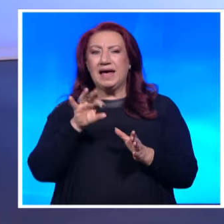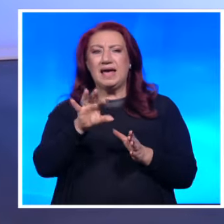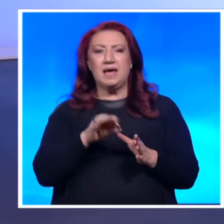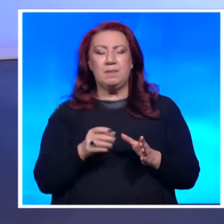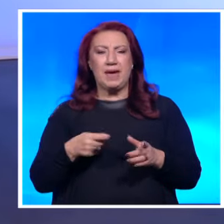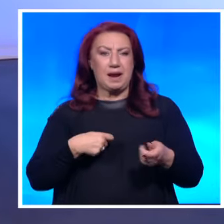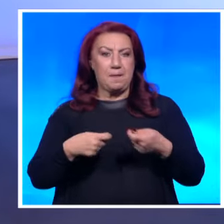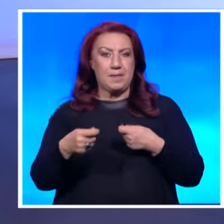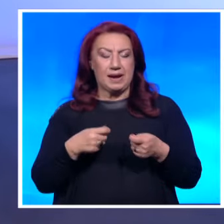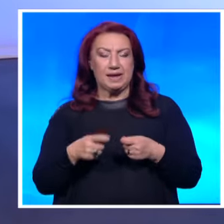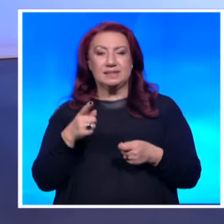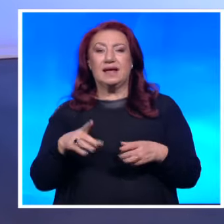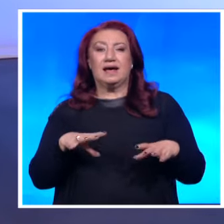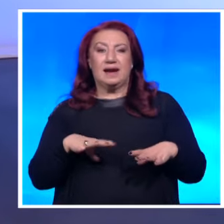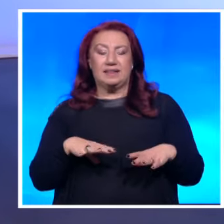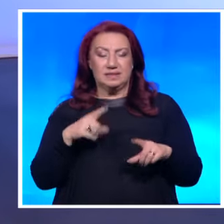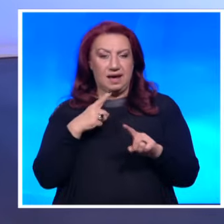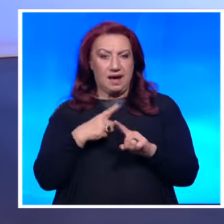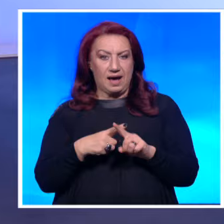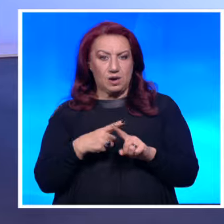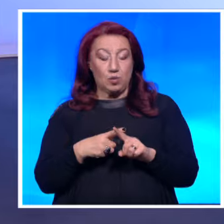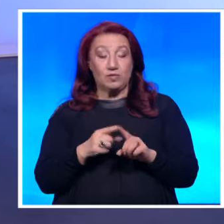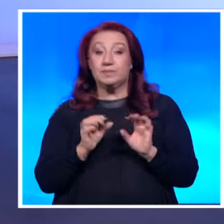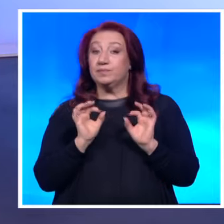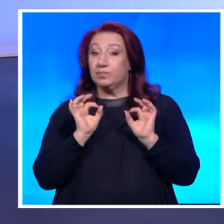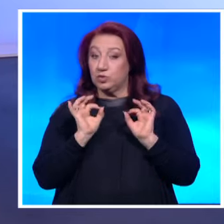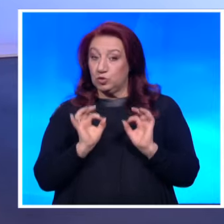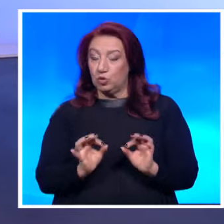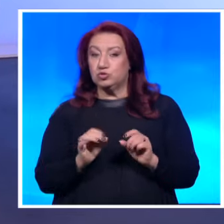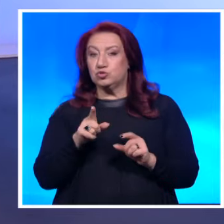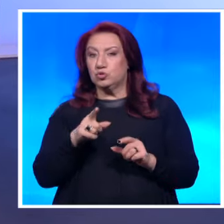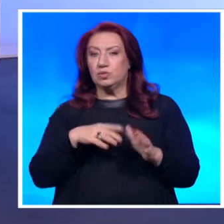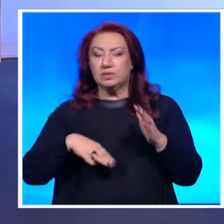североизточния украински град харков именно от